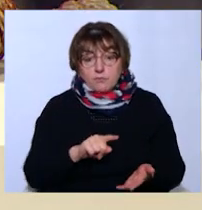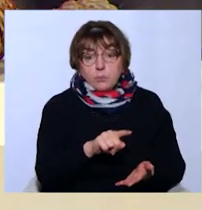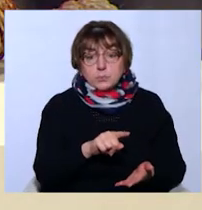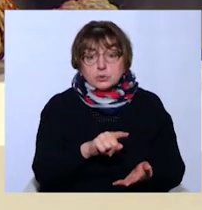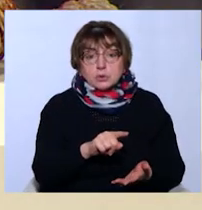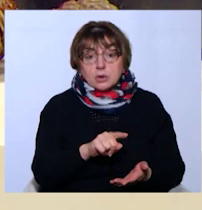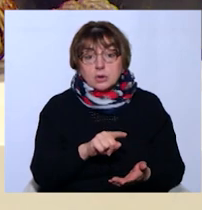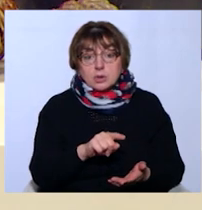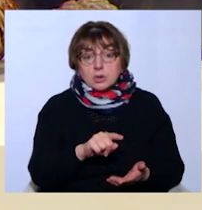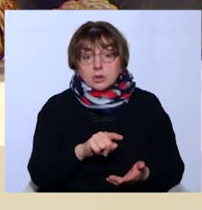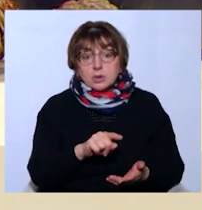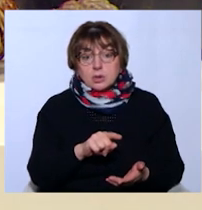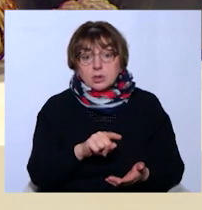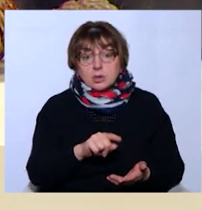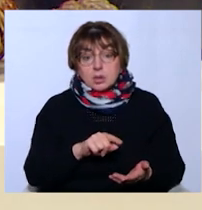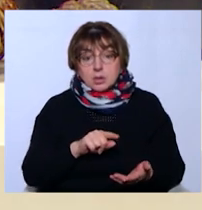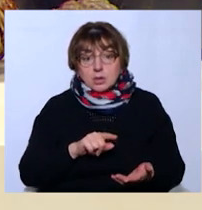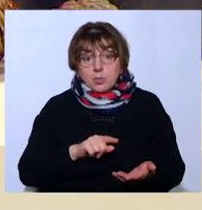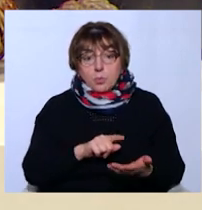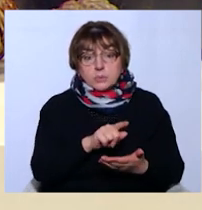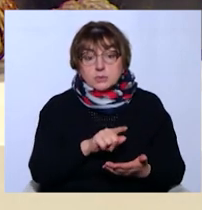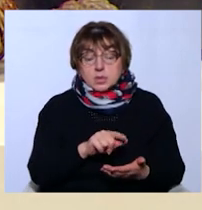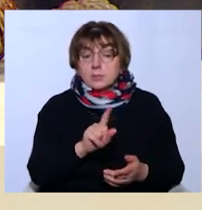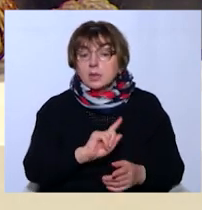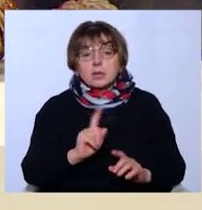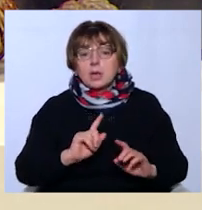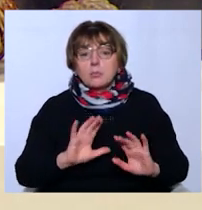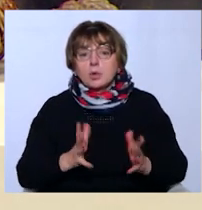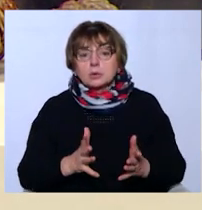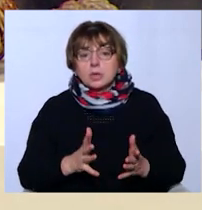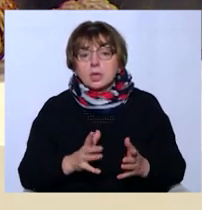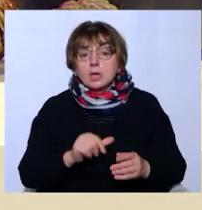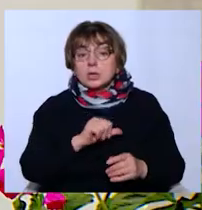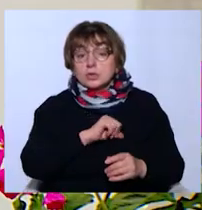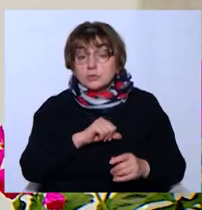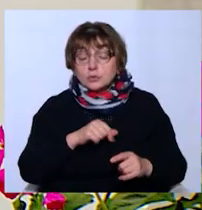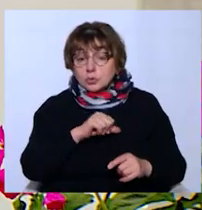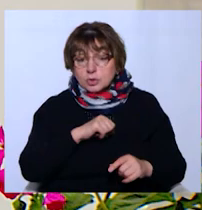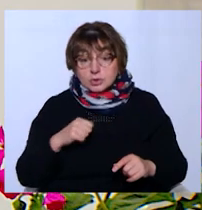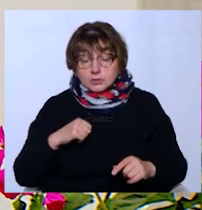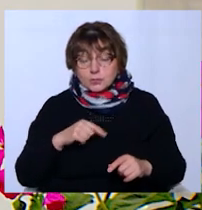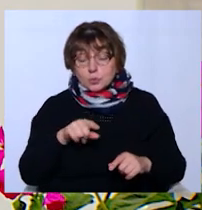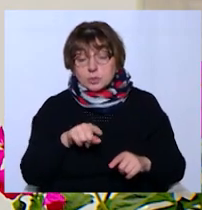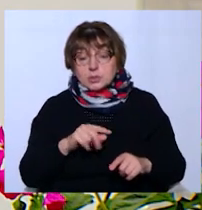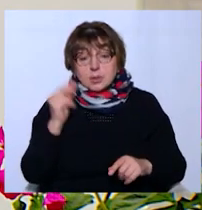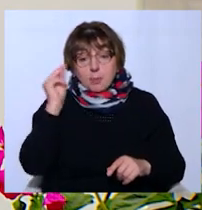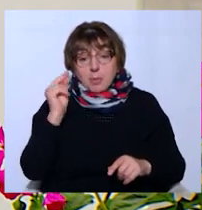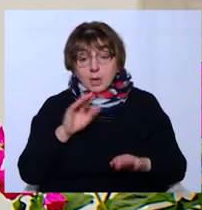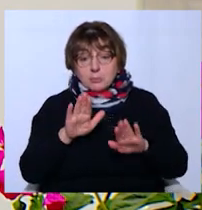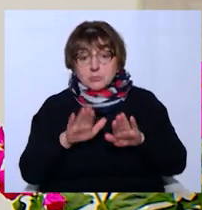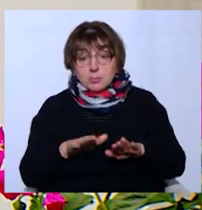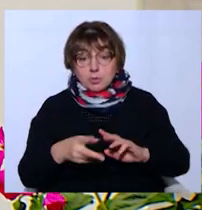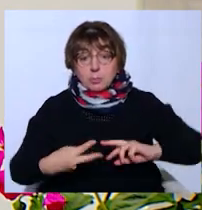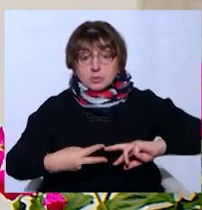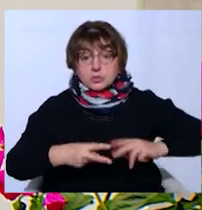ნახეთ. ვუბიცკებ ფანქარს და ფანქარი შეიცვლის მდებარეობას. ასევე მე